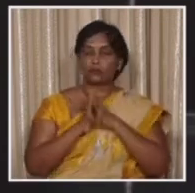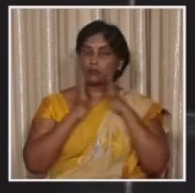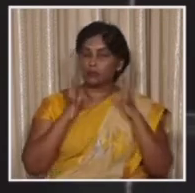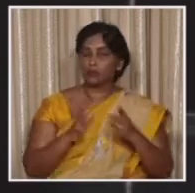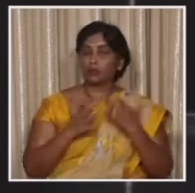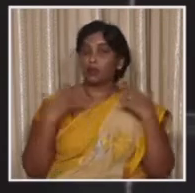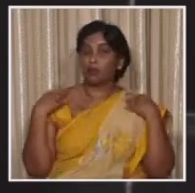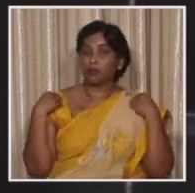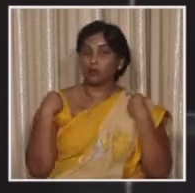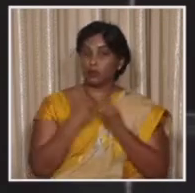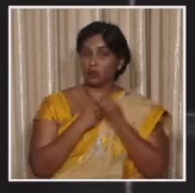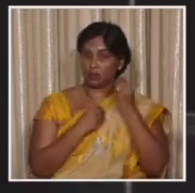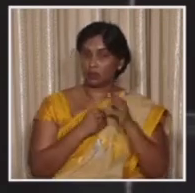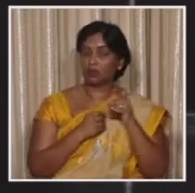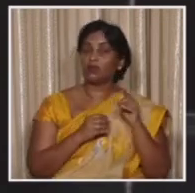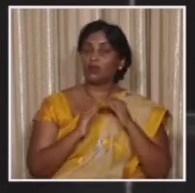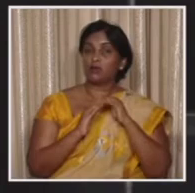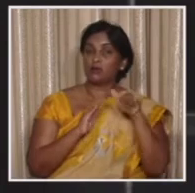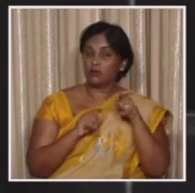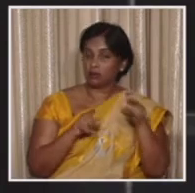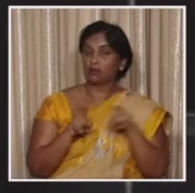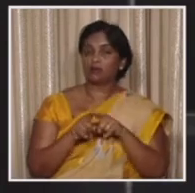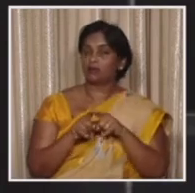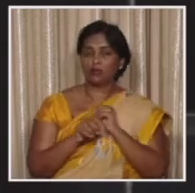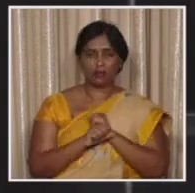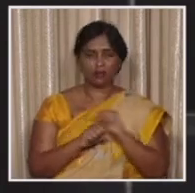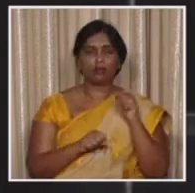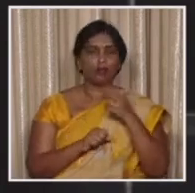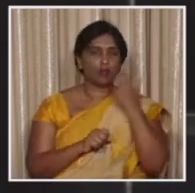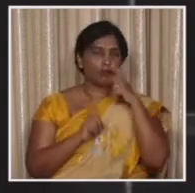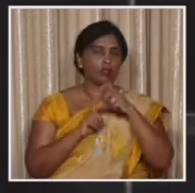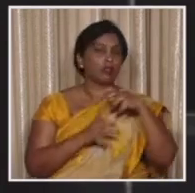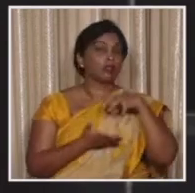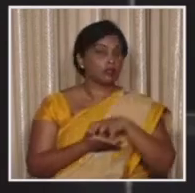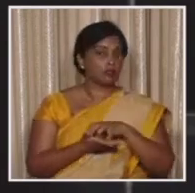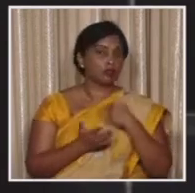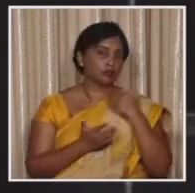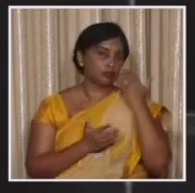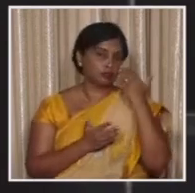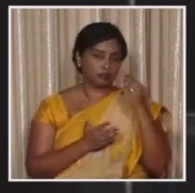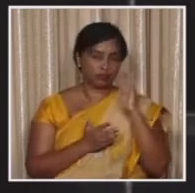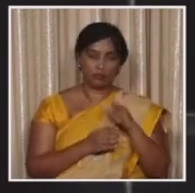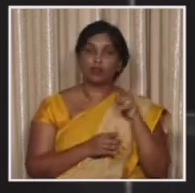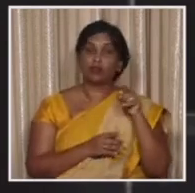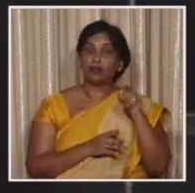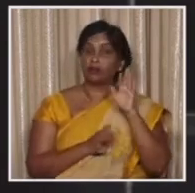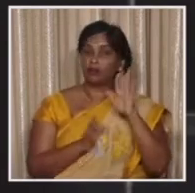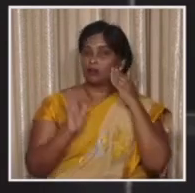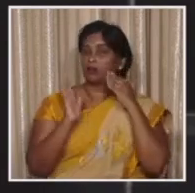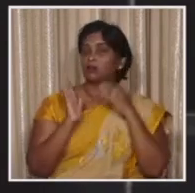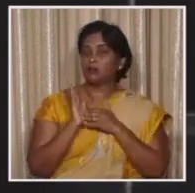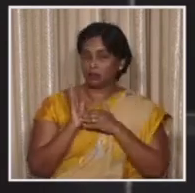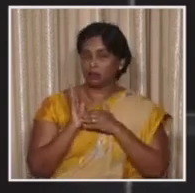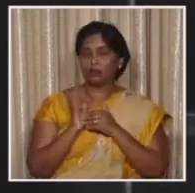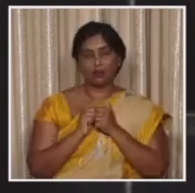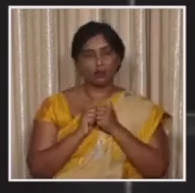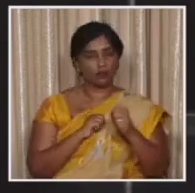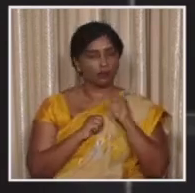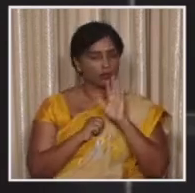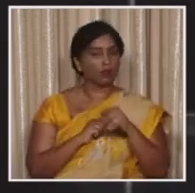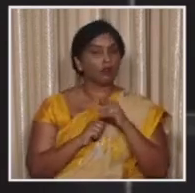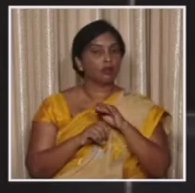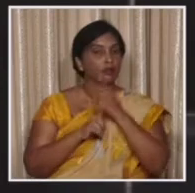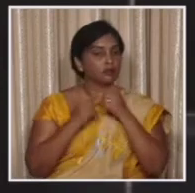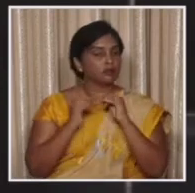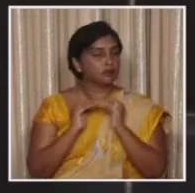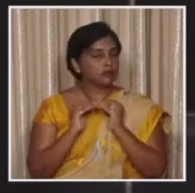වශයෙන් පහසුකම් ලබා දී තිබුණද ග්‍රාමීය මට්ටමින් එසේ නොවීම කළුතර දිස්ත්‍රික්කය තුල දැකිය හැකිව තිබෙනවා. ඔබතුමාගේ අවධානය මේ පිළිබඳව යොමු කර